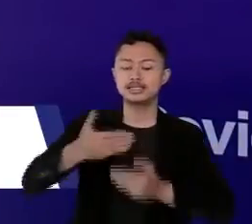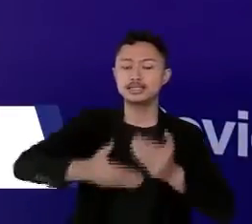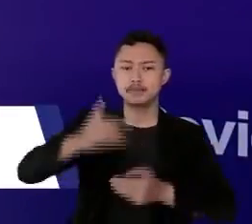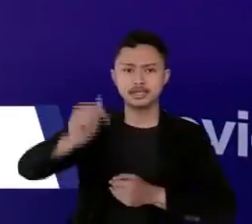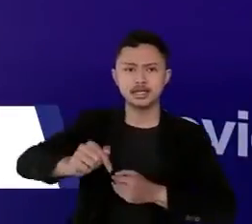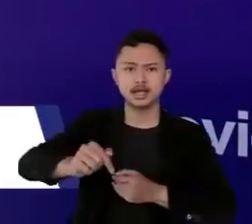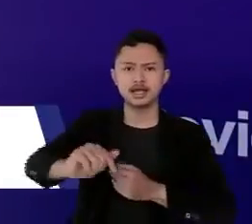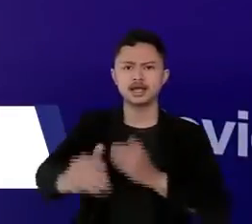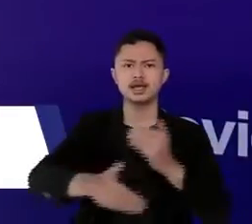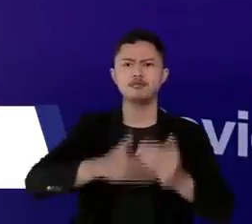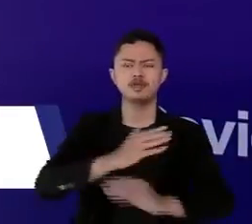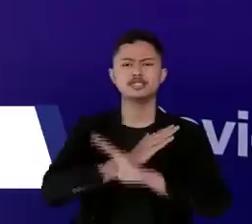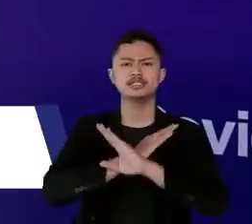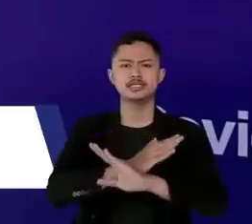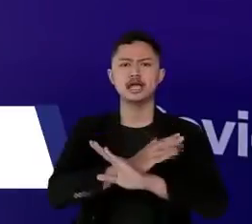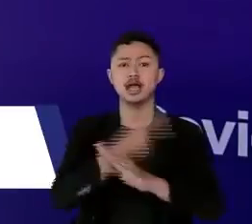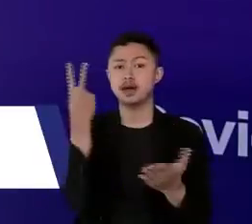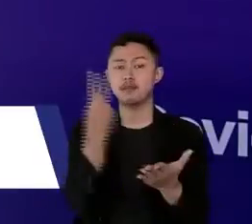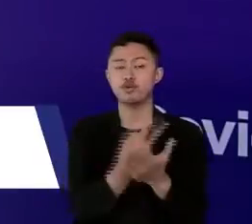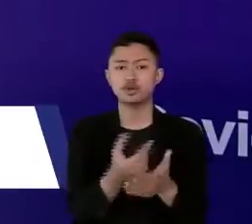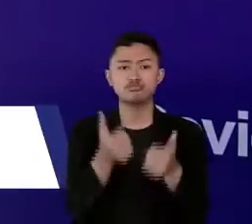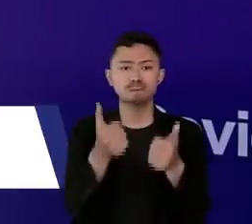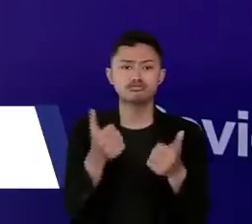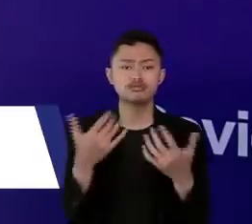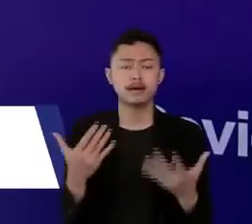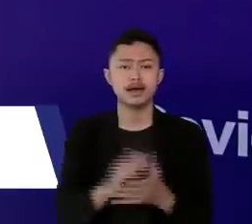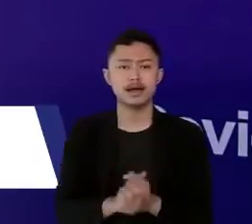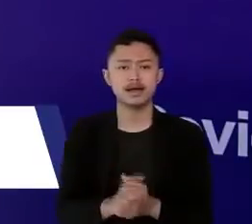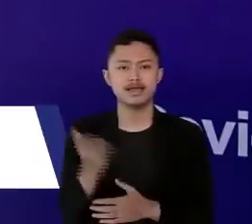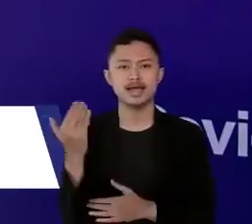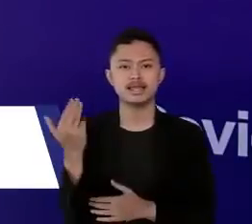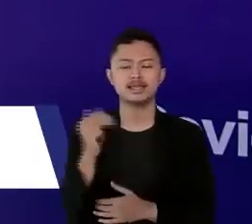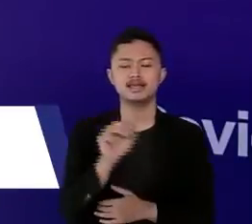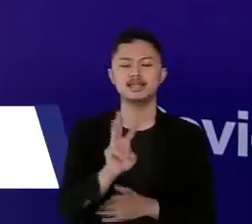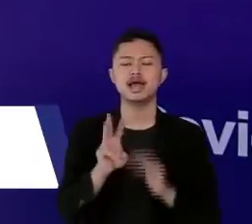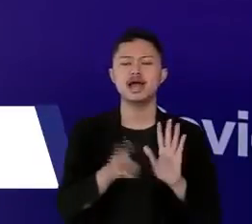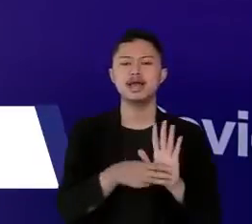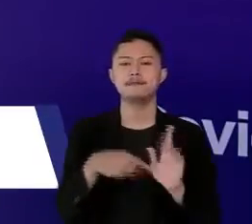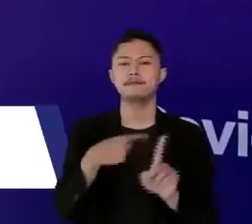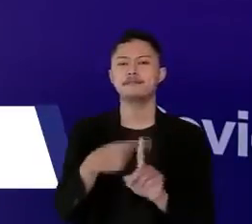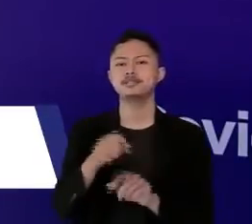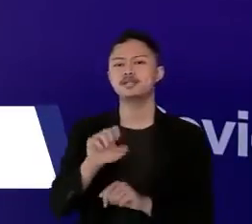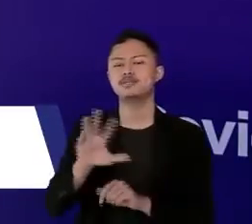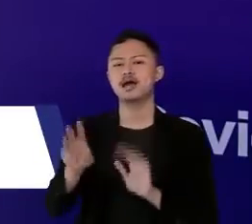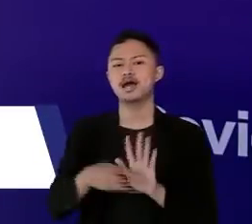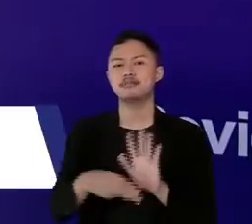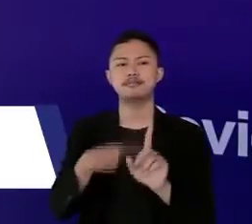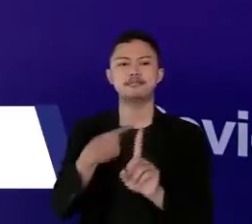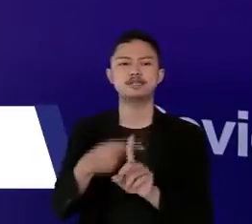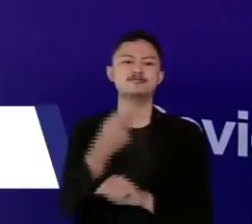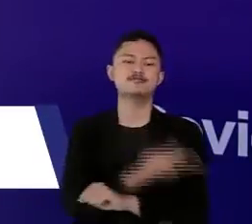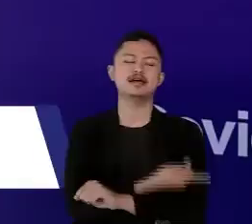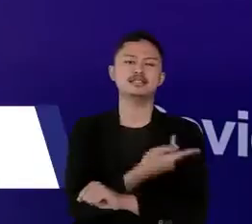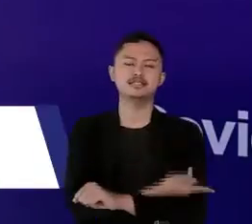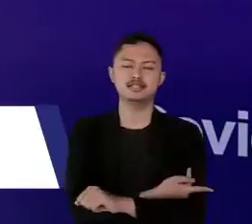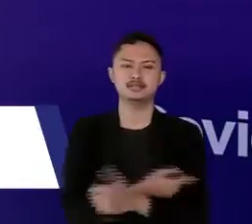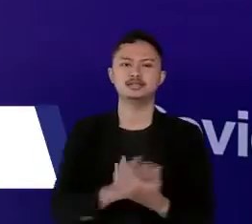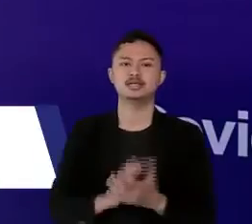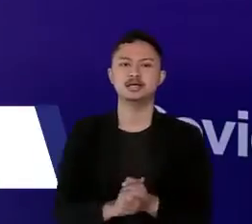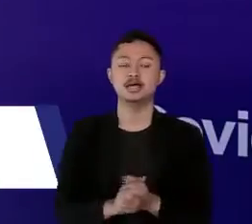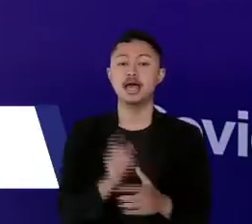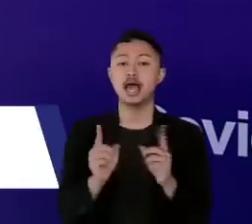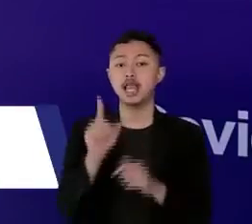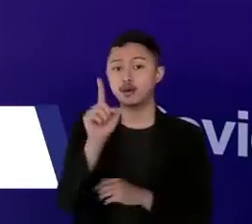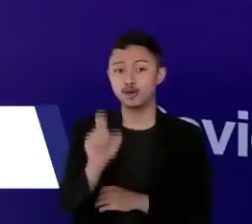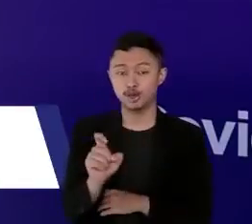saat ini pencegahan yang terbukti jitu adalah itu tadi 3 M + 5 m dan vaksinasi dan kalau diperlukan